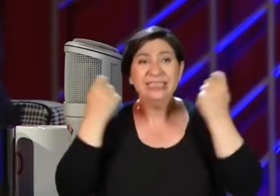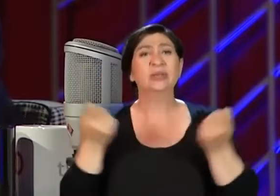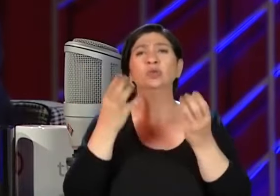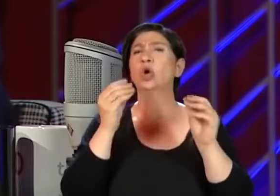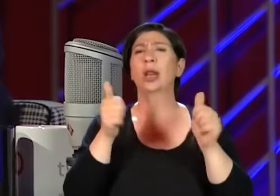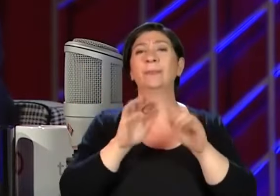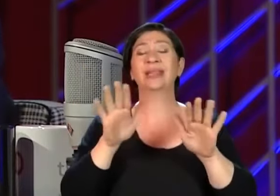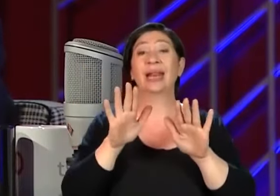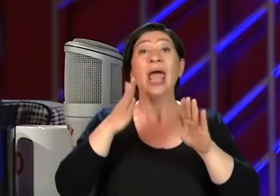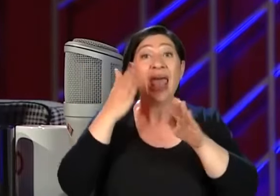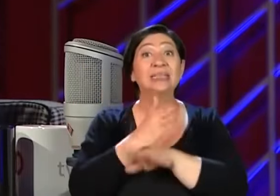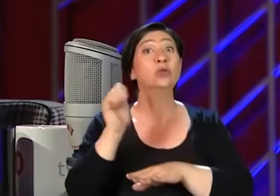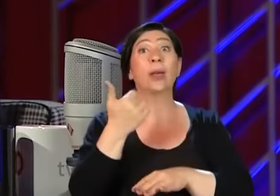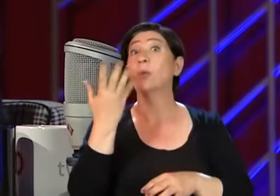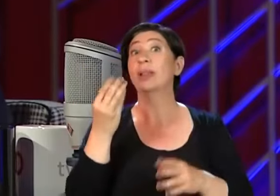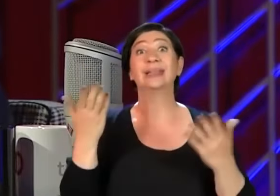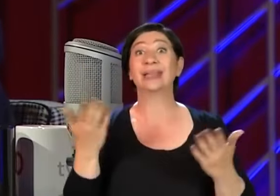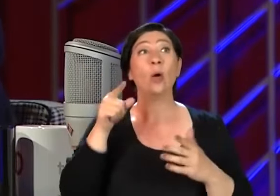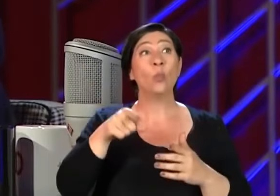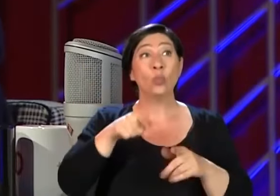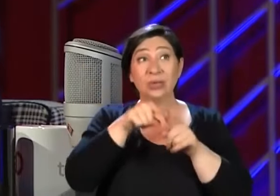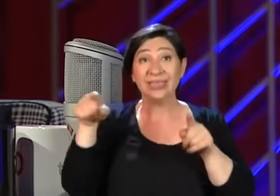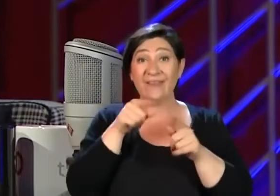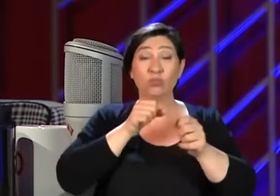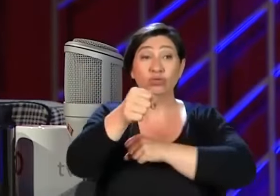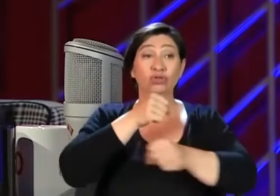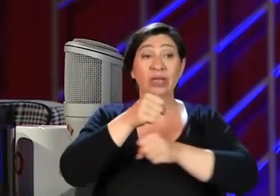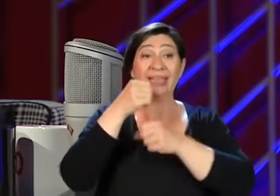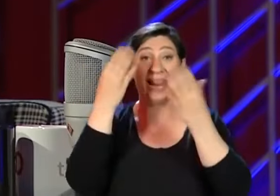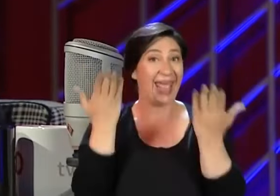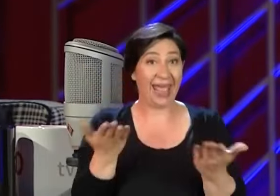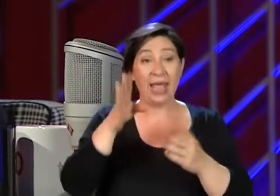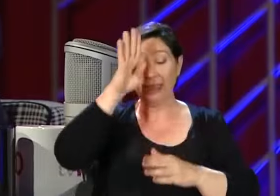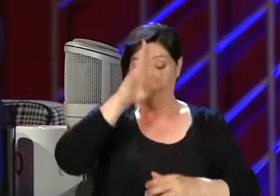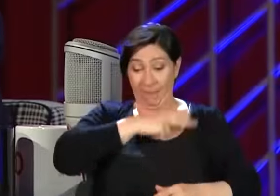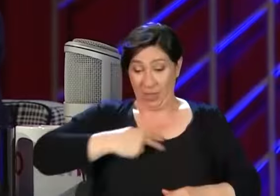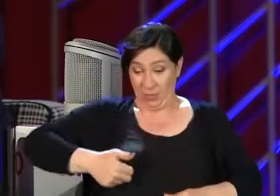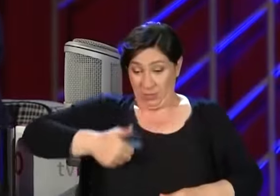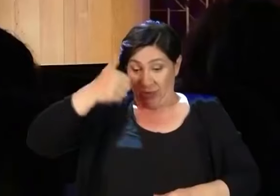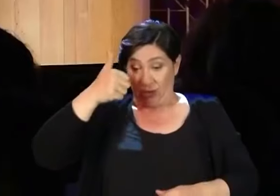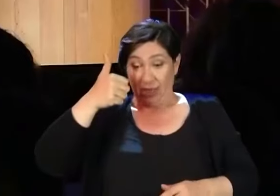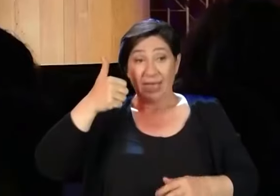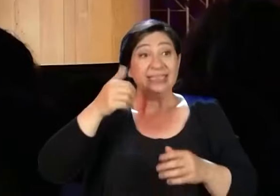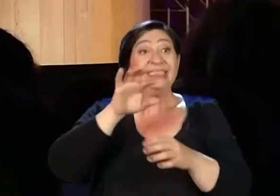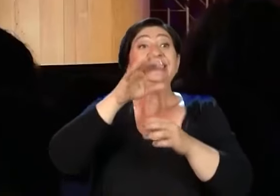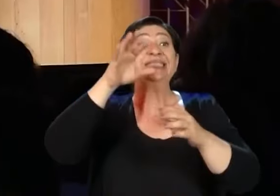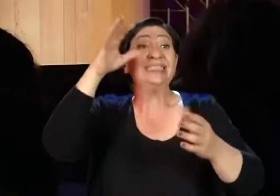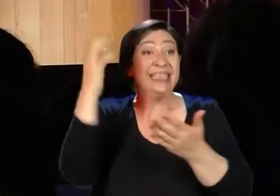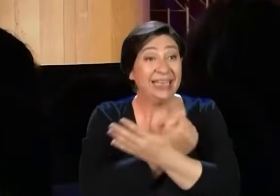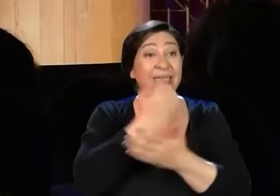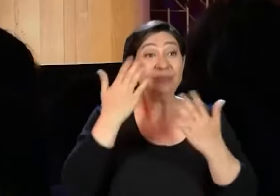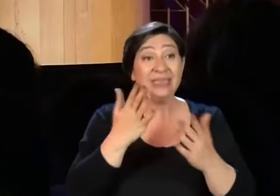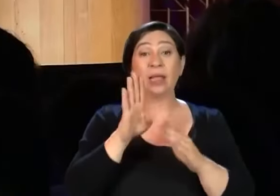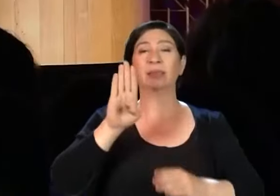bir şeydir ama esas önemli olan şu an verilen mücadele yeniden İstanbul Büyükşehir Belediye Başkanı'nın seçilmesinden öte